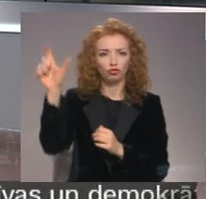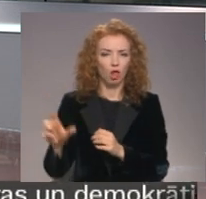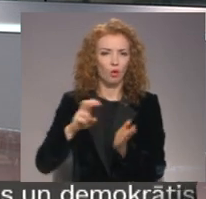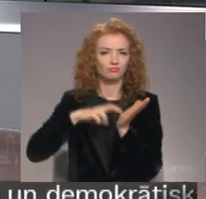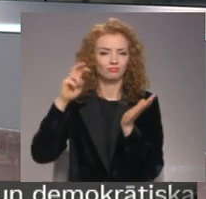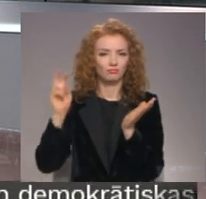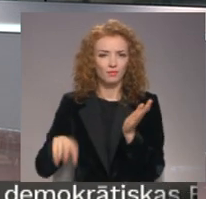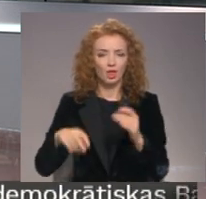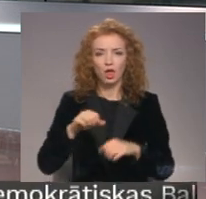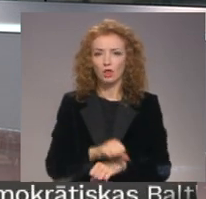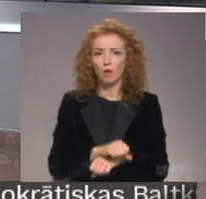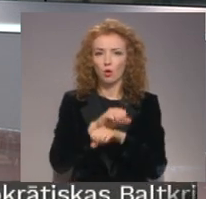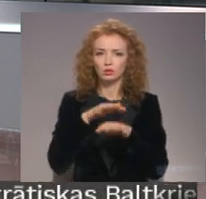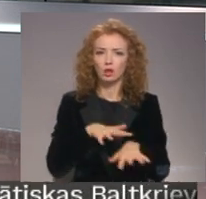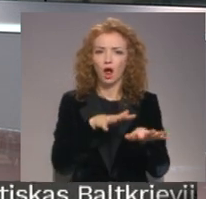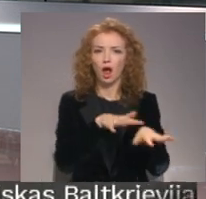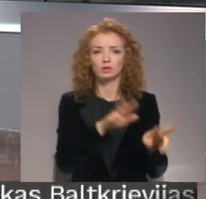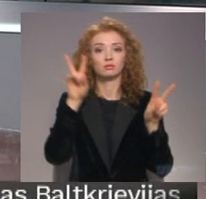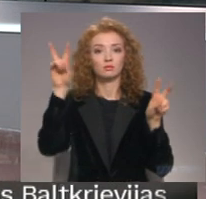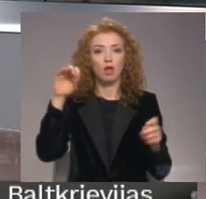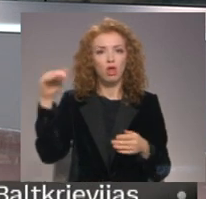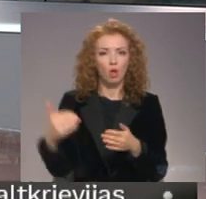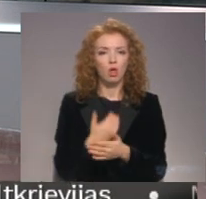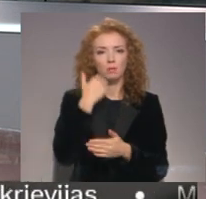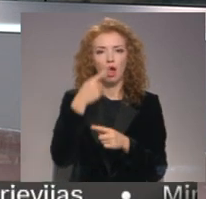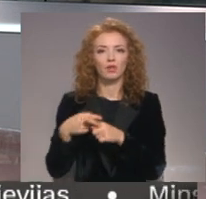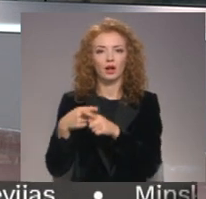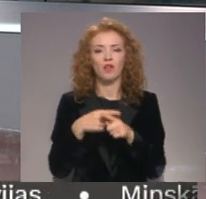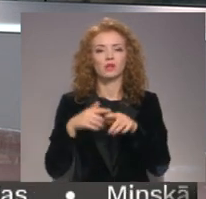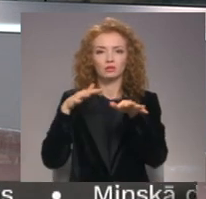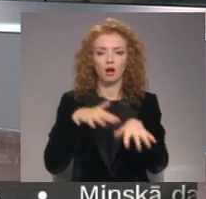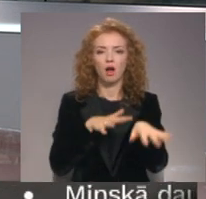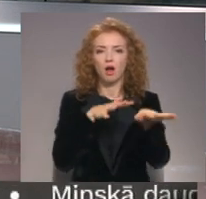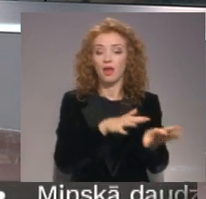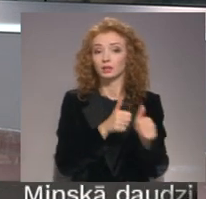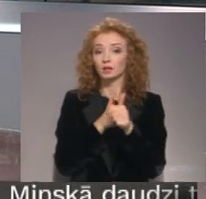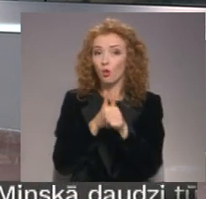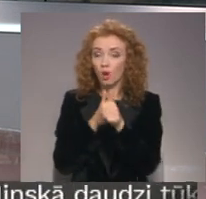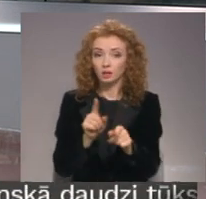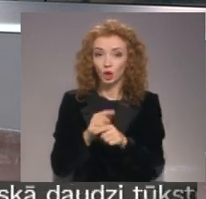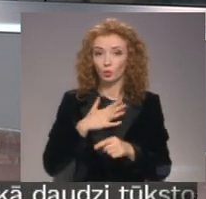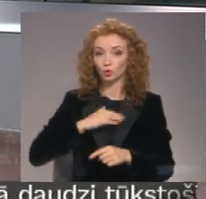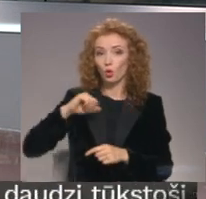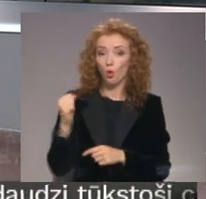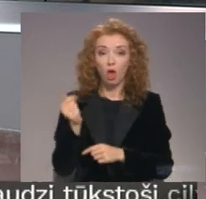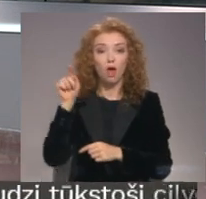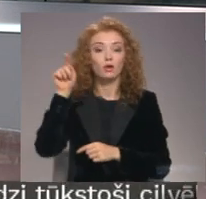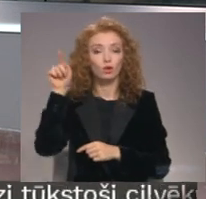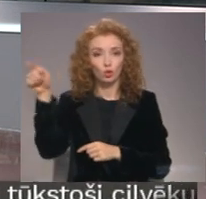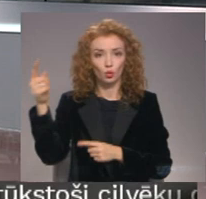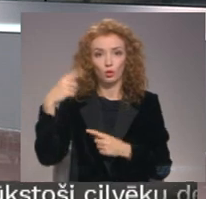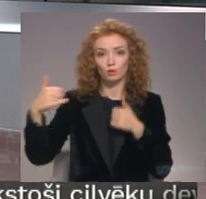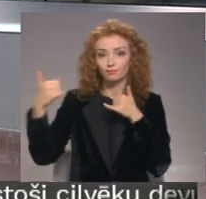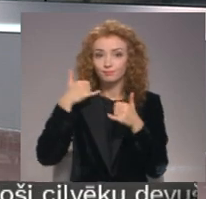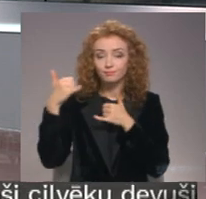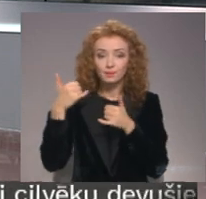Demonstrācijai dots nosaukums Jaunās Baltkrievijas gājiens. Un tā sako līdz arī mūsu filmēšanas grupa. Un šobrīd esam sazinājušies ar kolēģi Judītu